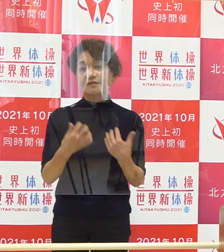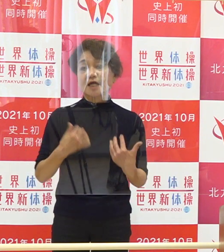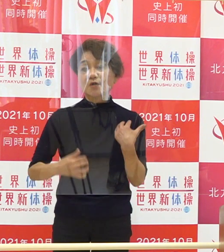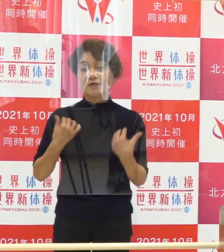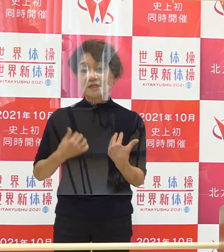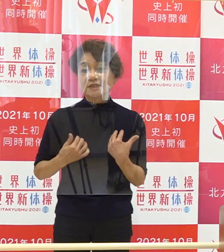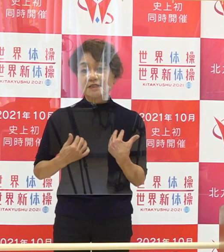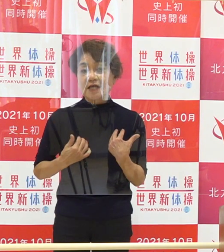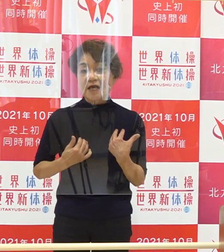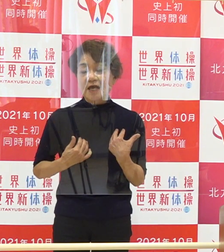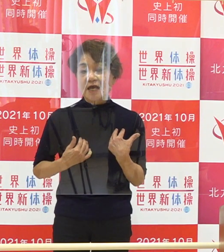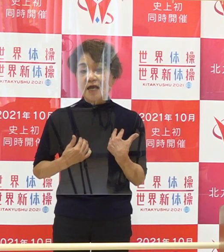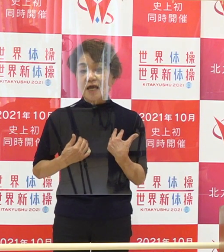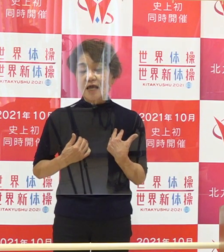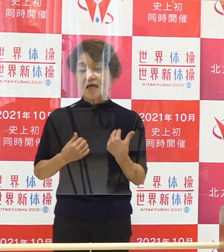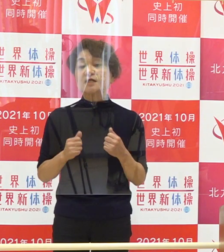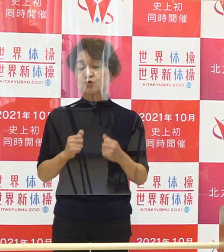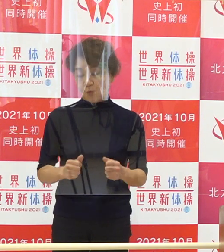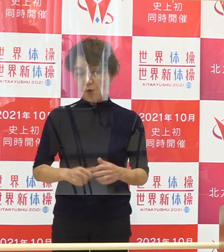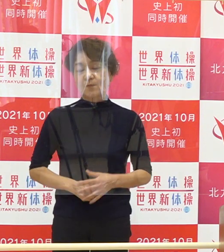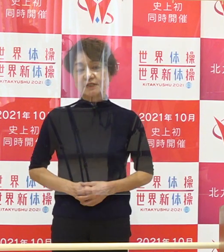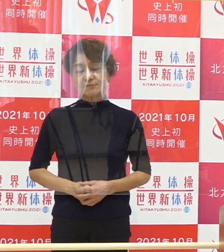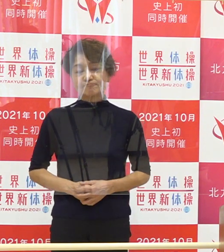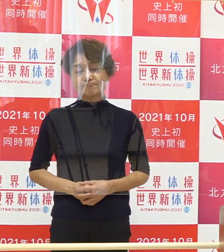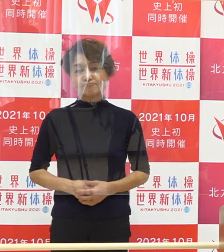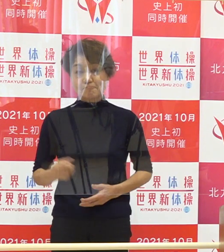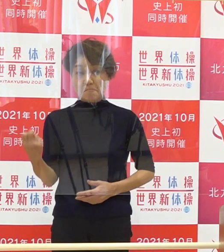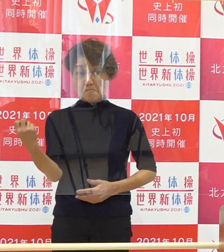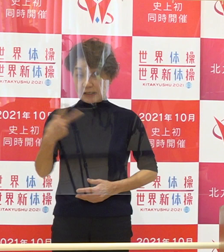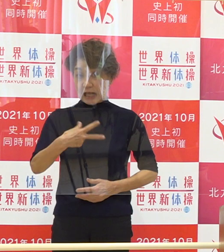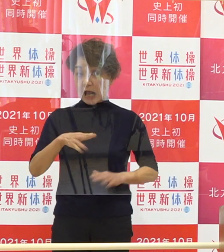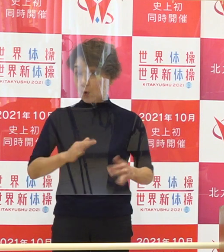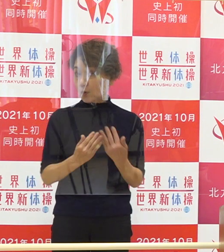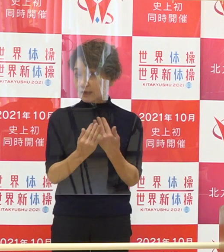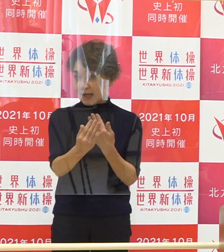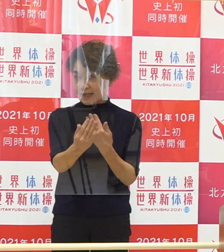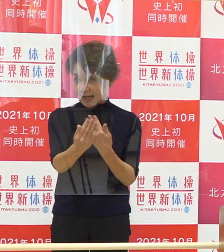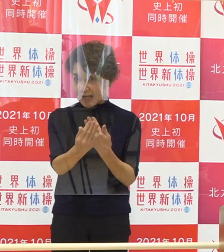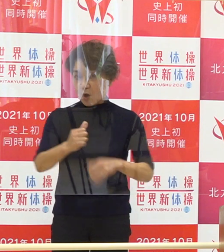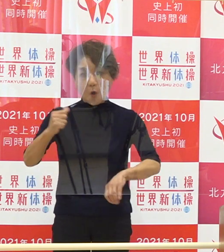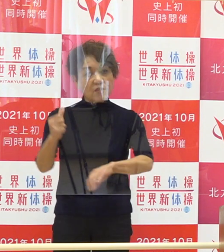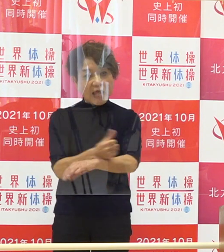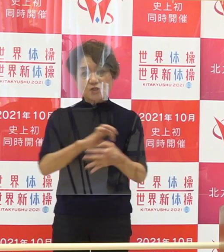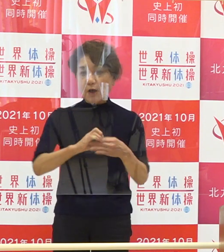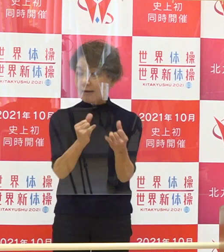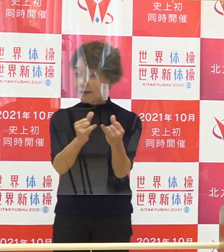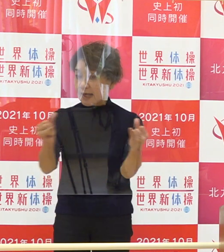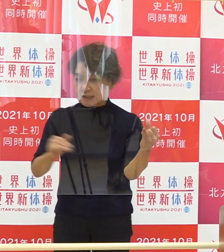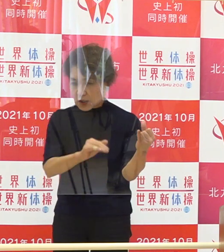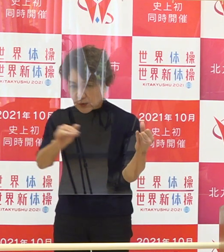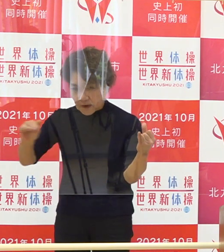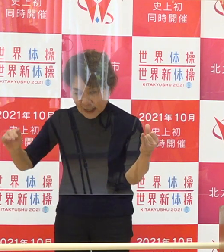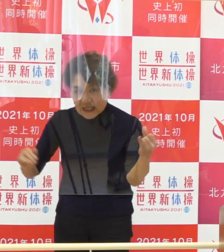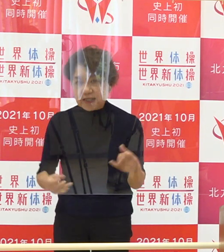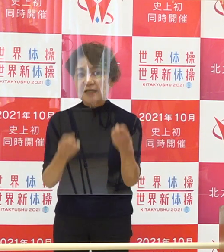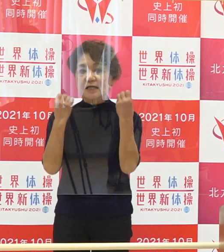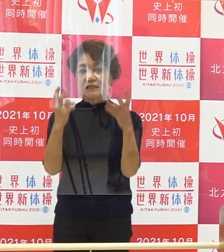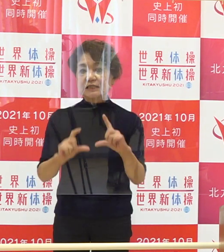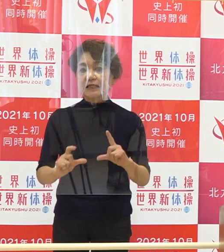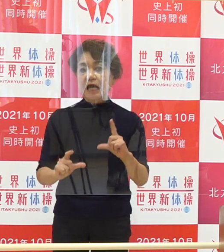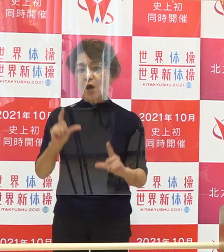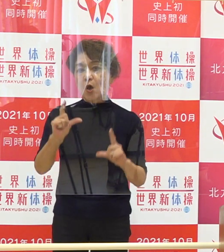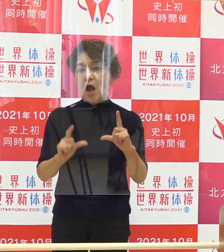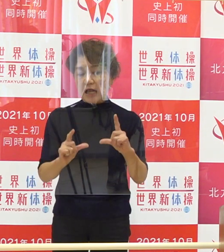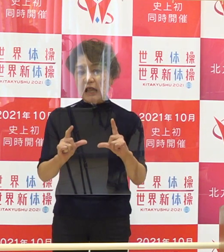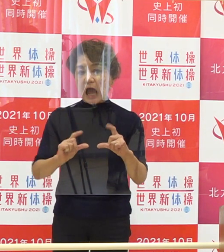もらえていると聞いております。また本大会でも選手関係者の中に新型コロナ